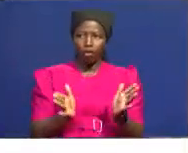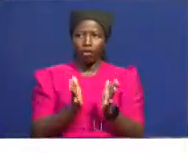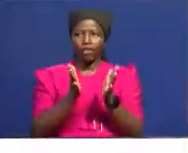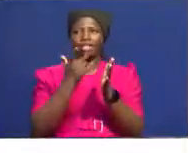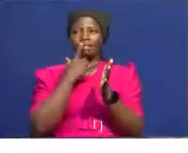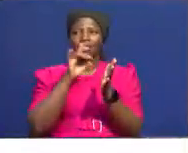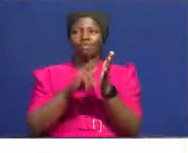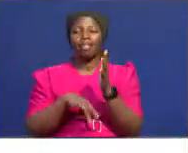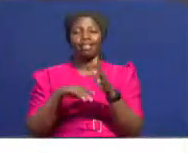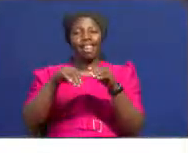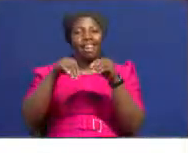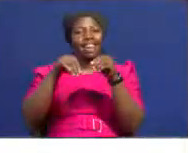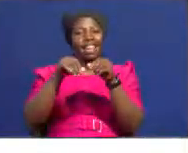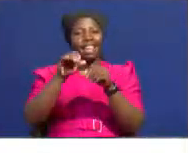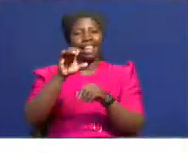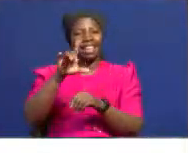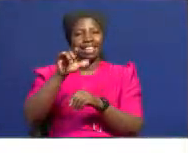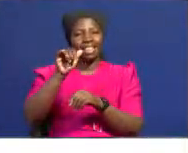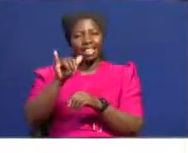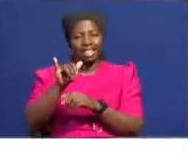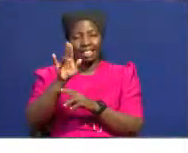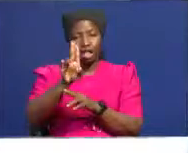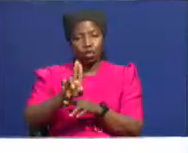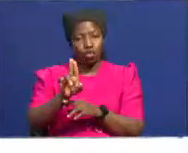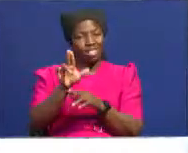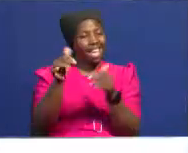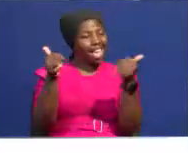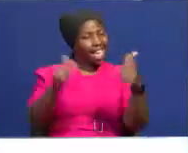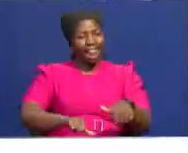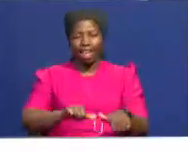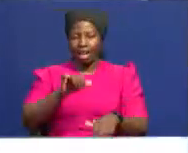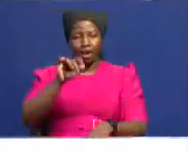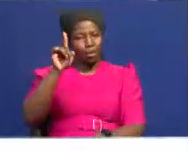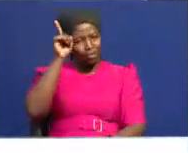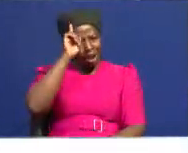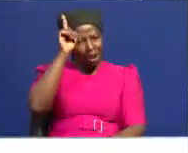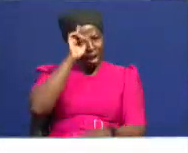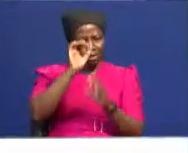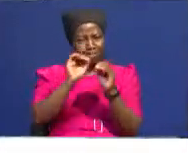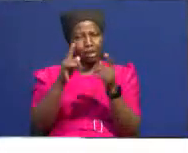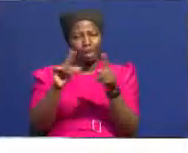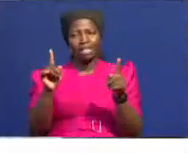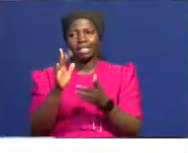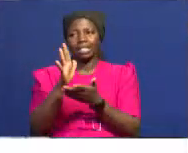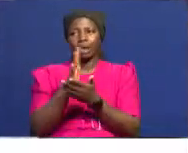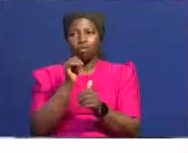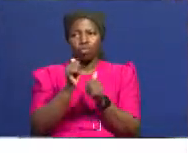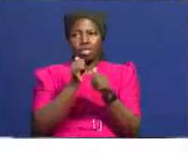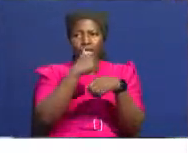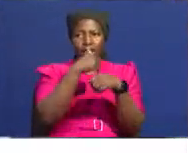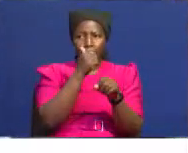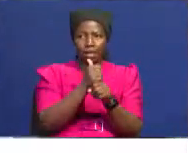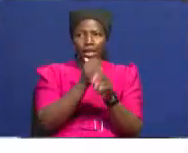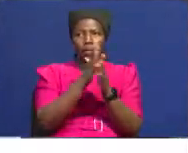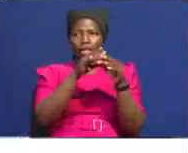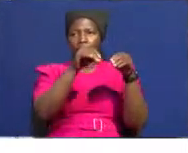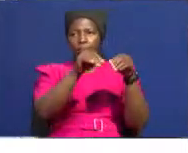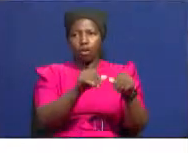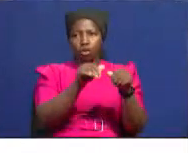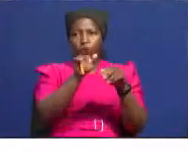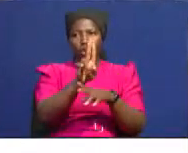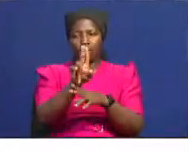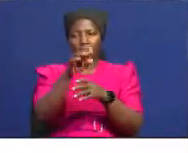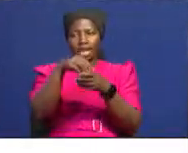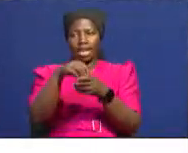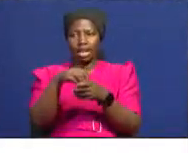they use is not just any clay. It's imbued with minerals that leach into water when the pots are used for cooking,